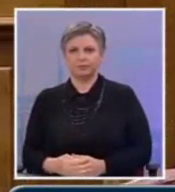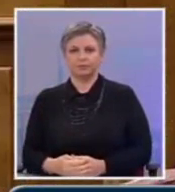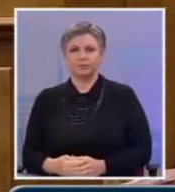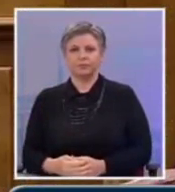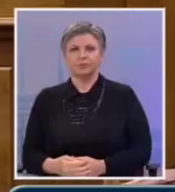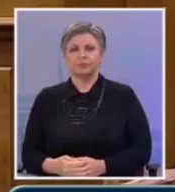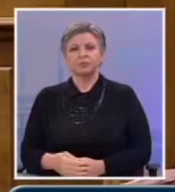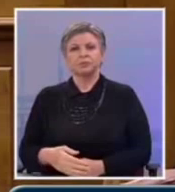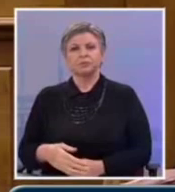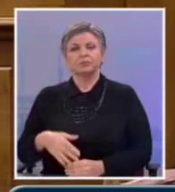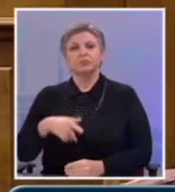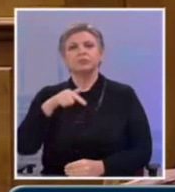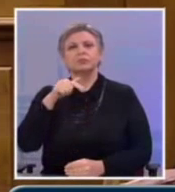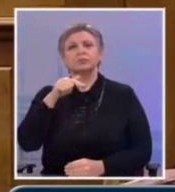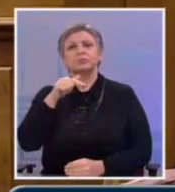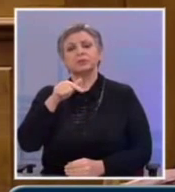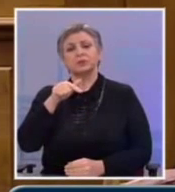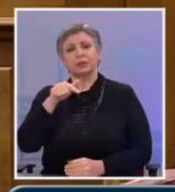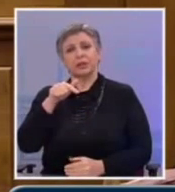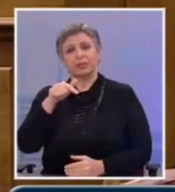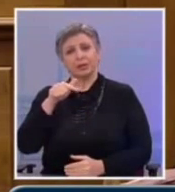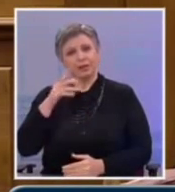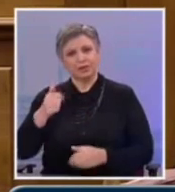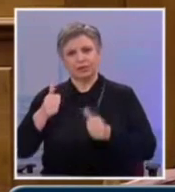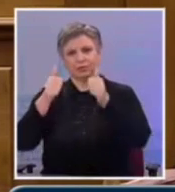και από την εξαγγελία του προγράμματος του ΣΥΡΙΖΑ